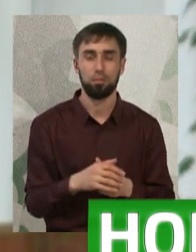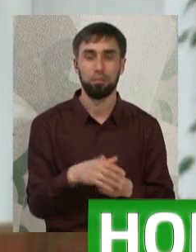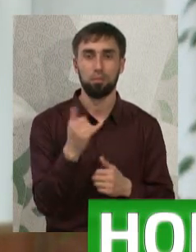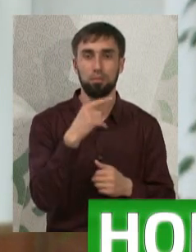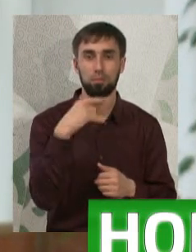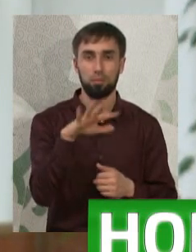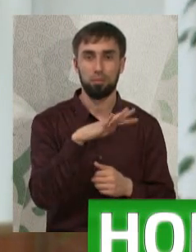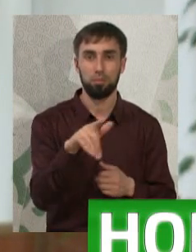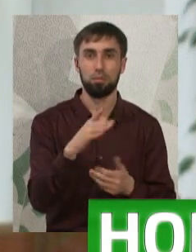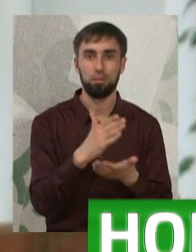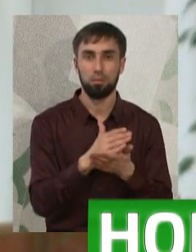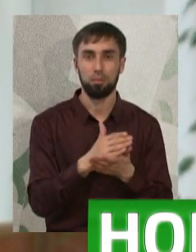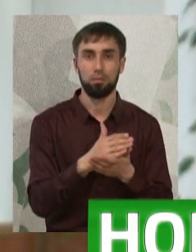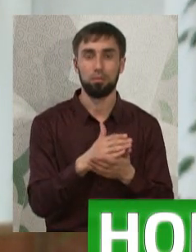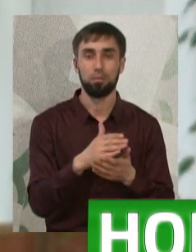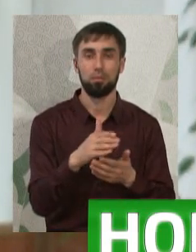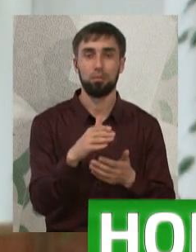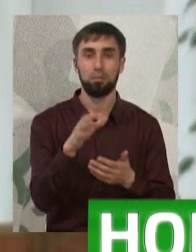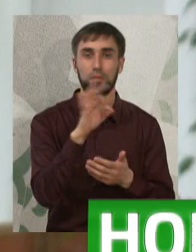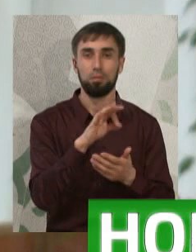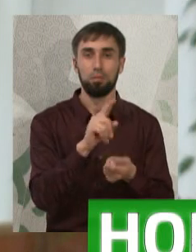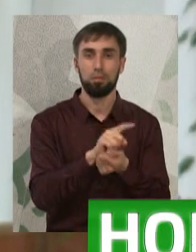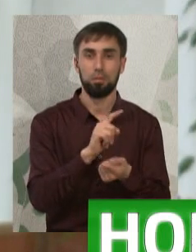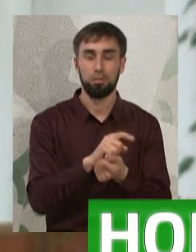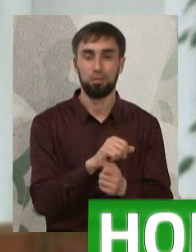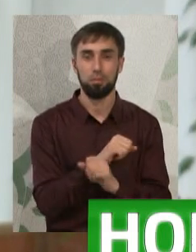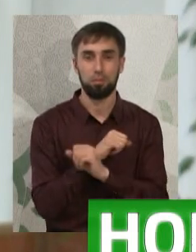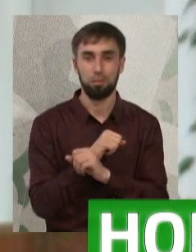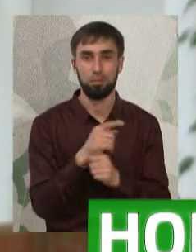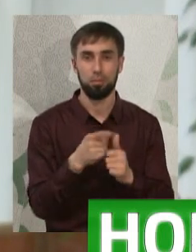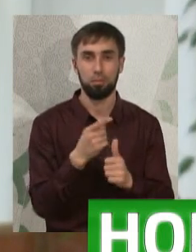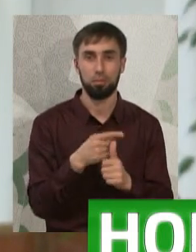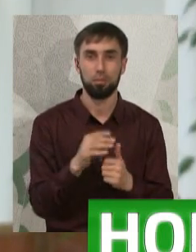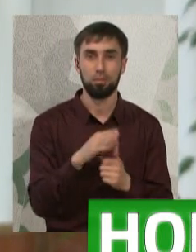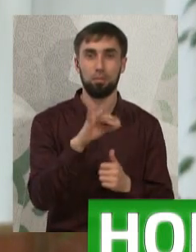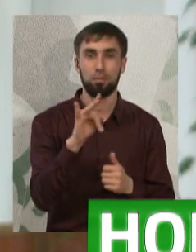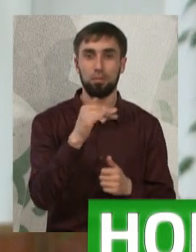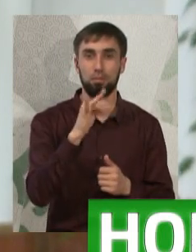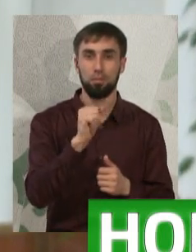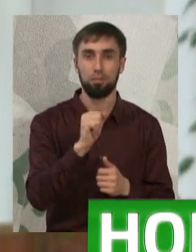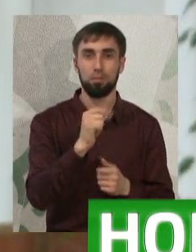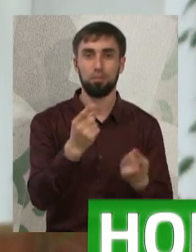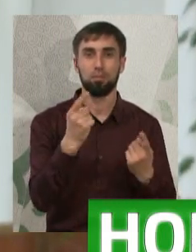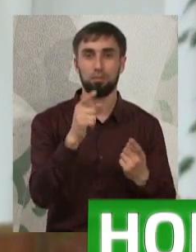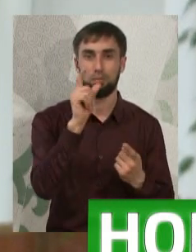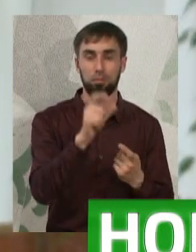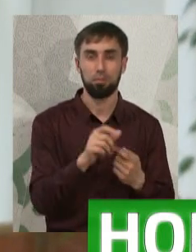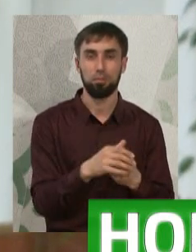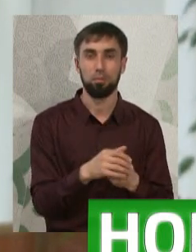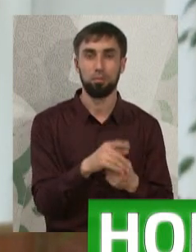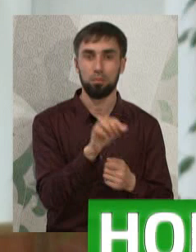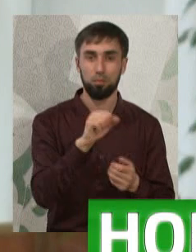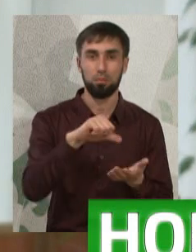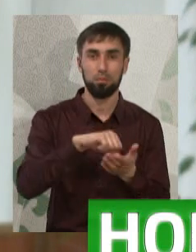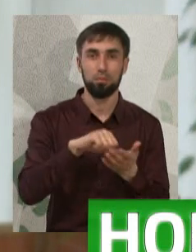налоговых каникул. Соответственно, фирмы индивидуальные, предприниматели, турфирмы, крупные туроператоры, они могут